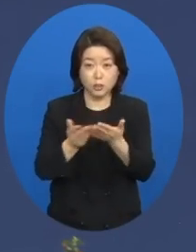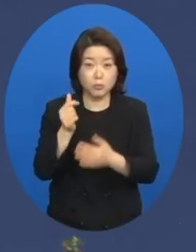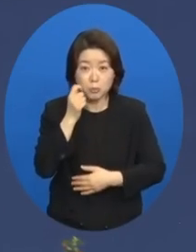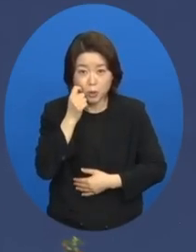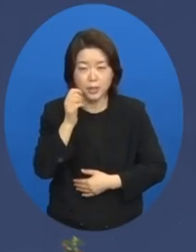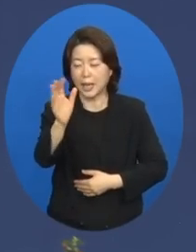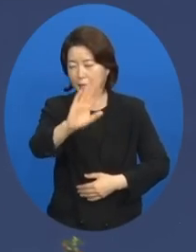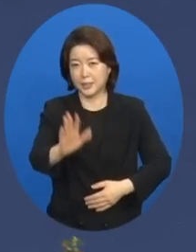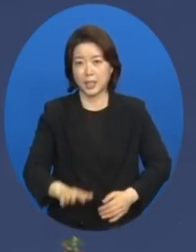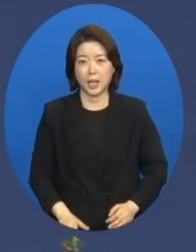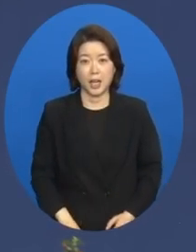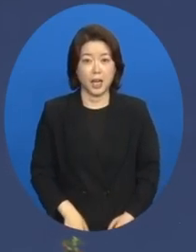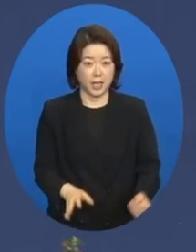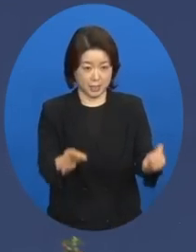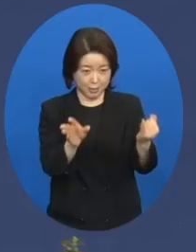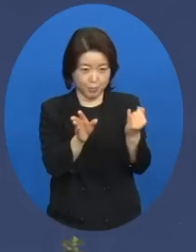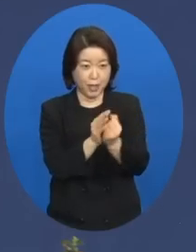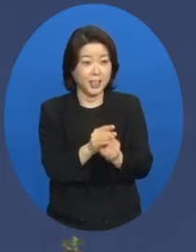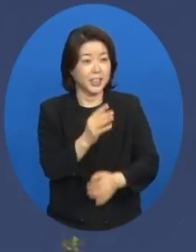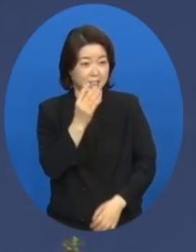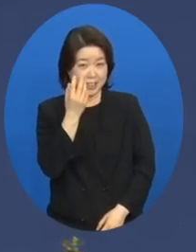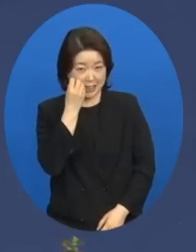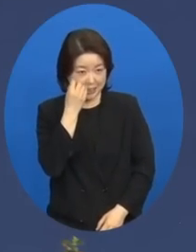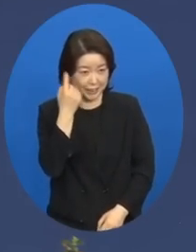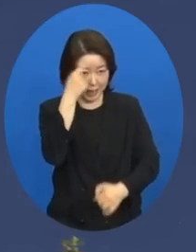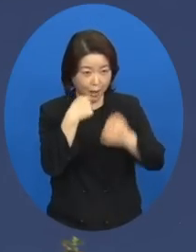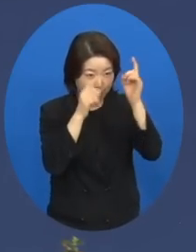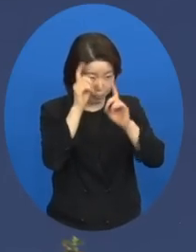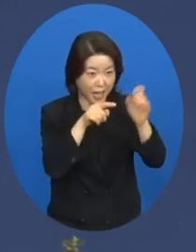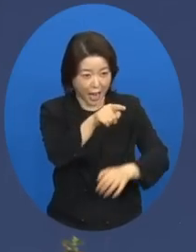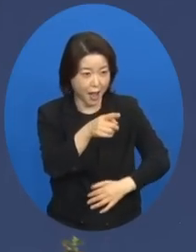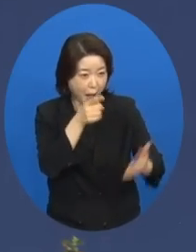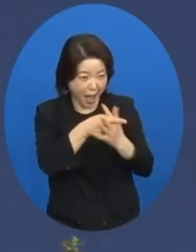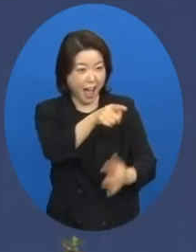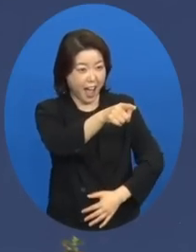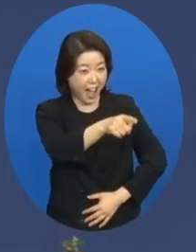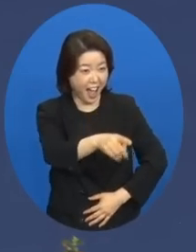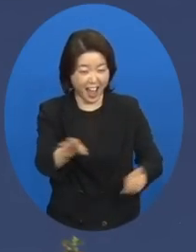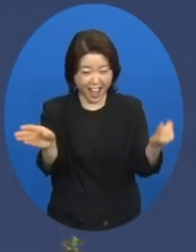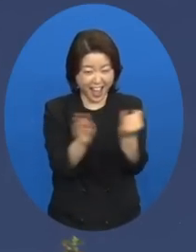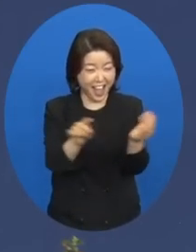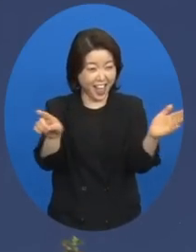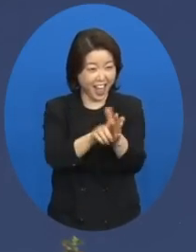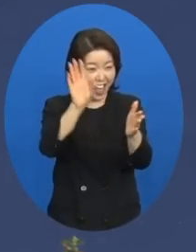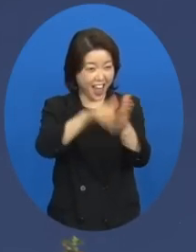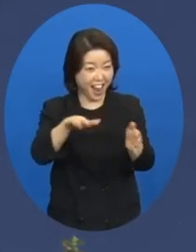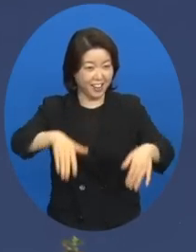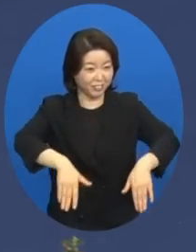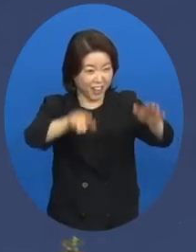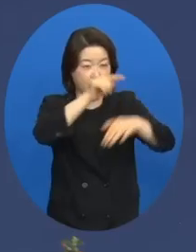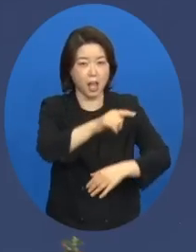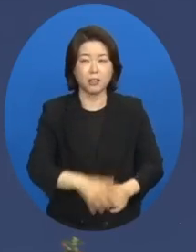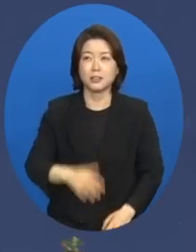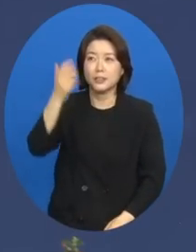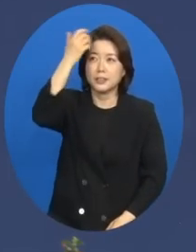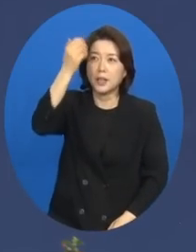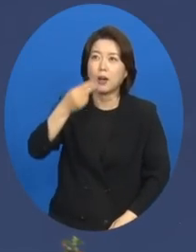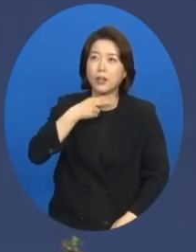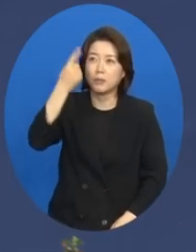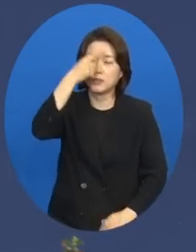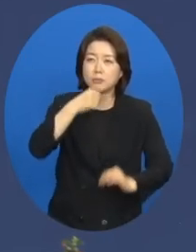있잖아요. 모태신앙의 그 희한한 표정 딱 보면 모태야. 그 영혼 없는 그 표정